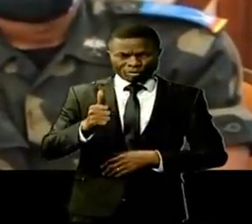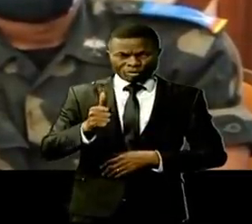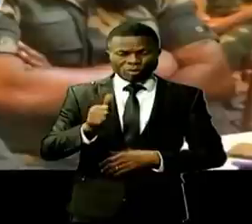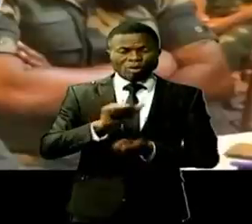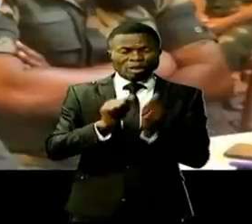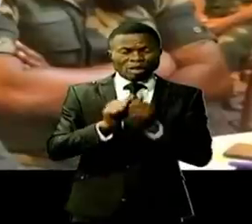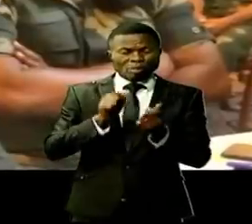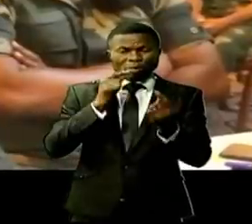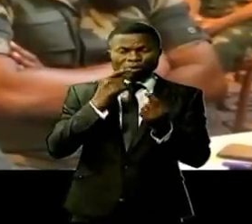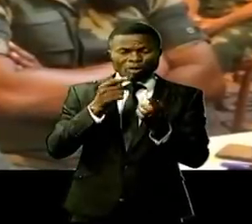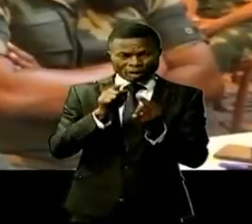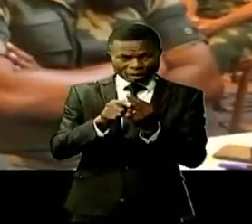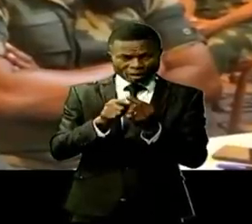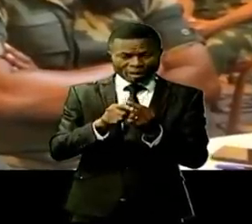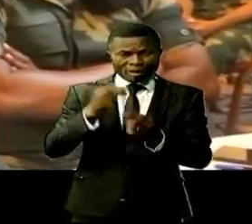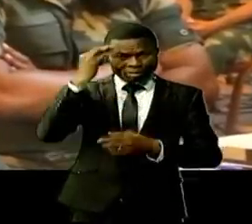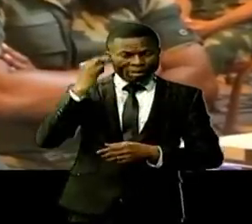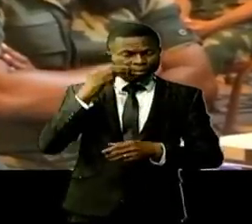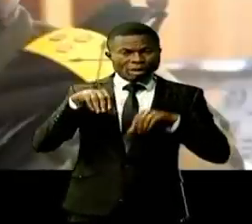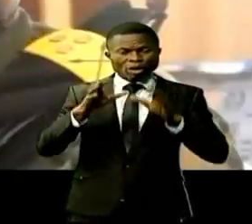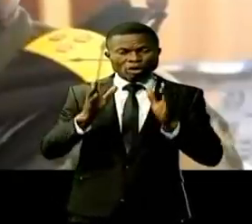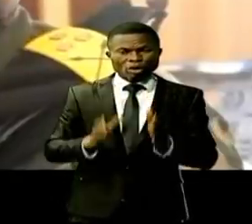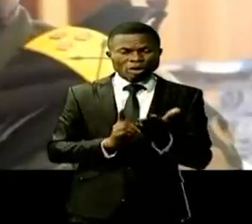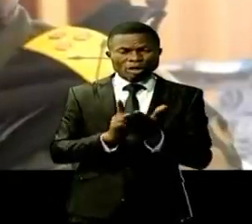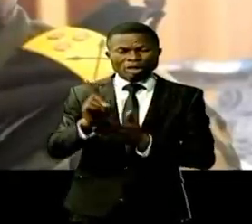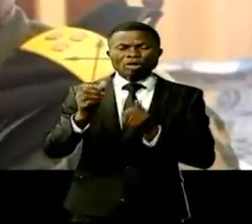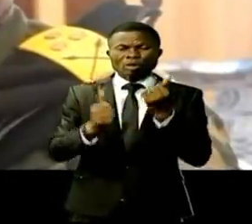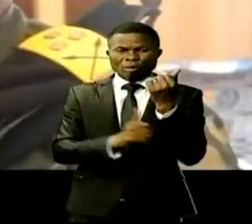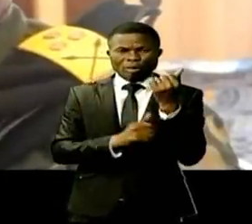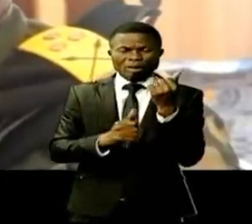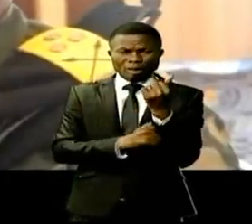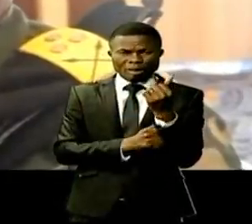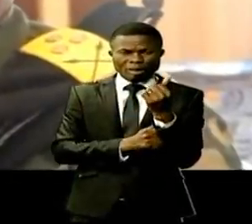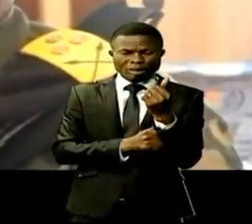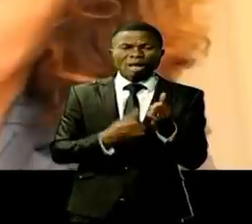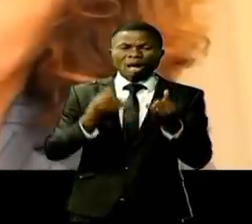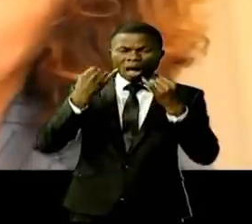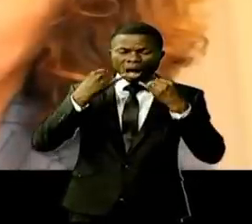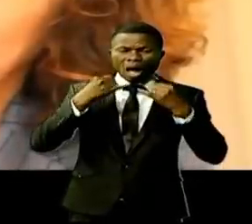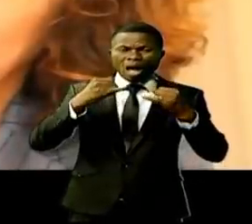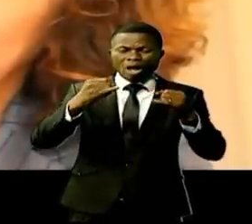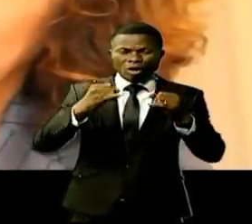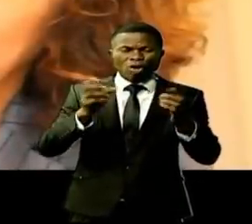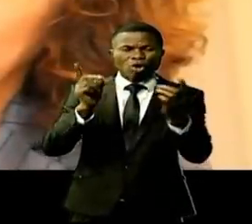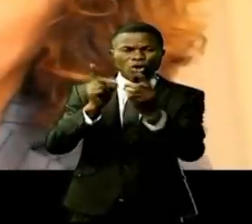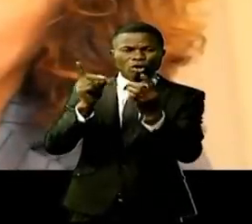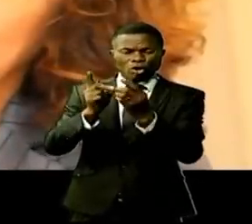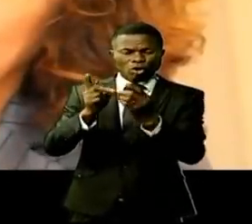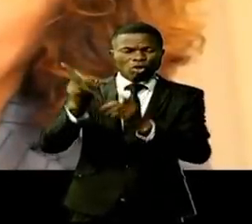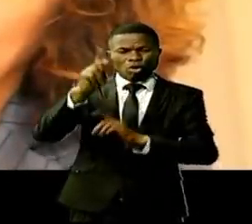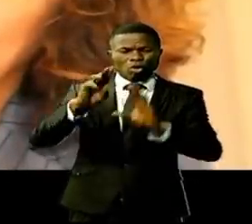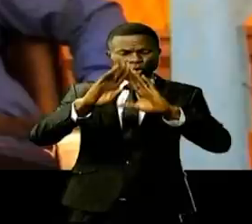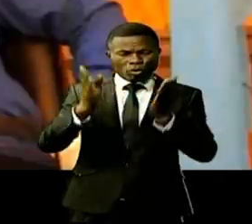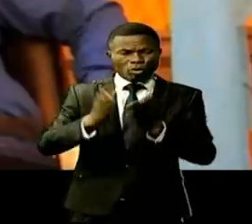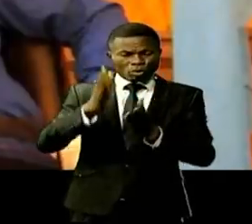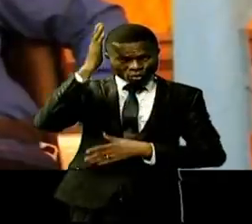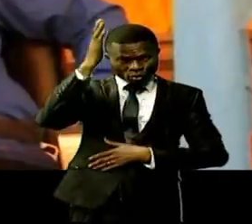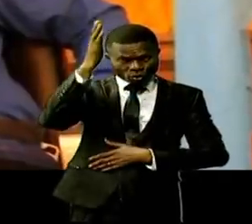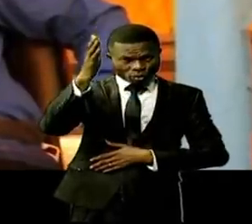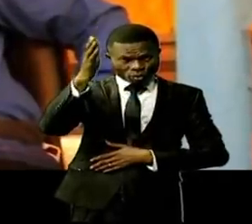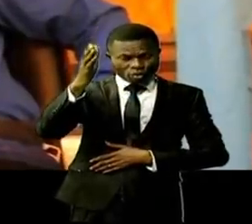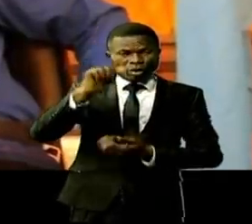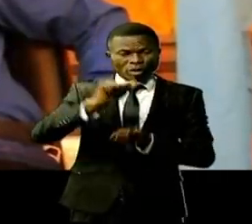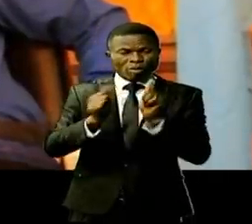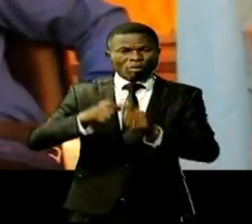visées, affirme le ministre congolais des droits humains qui a annoncé les consultations populaires prochainement sur la